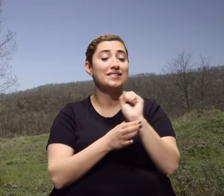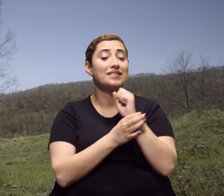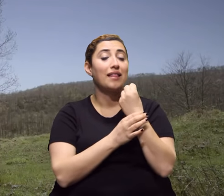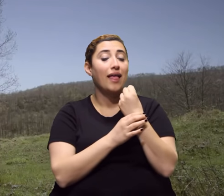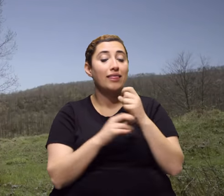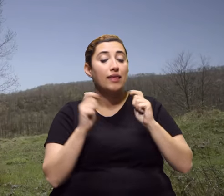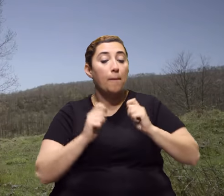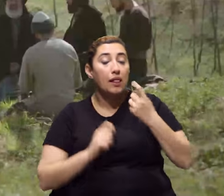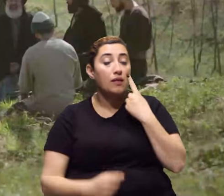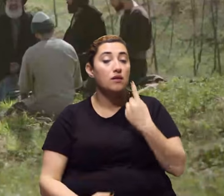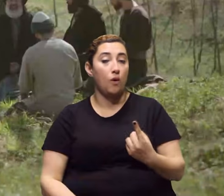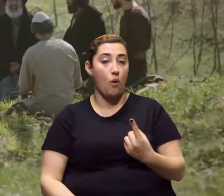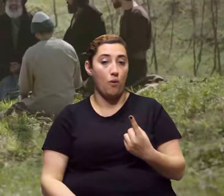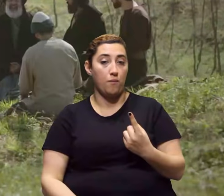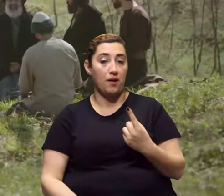sanatkarı görme.